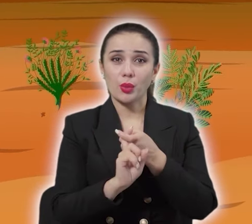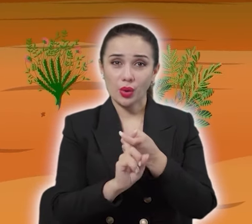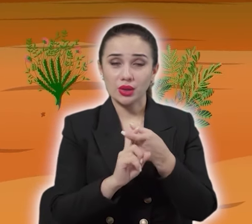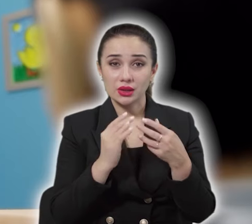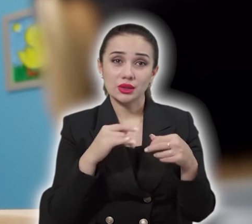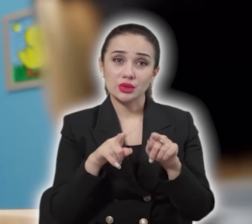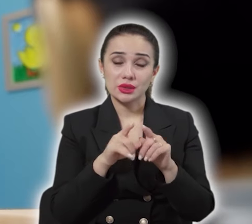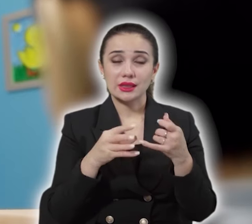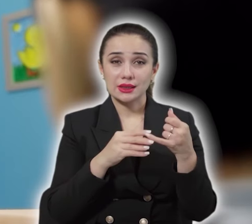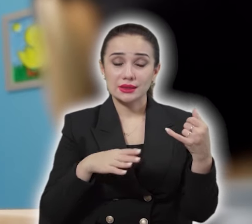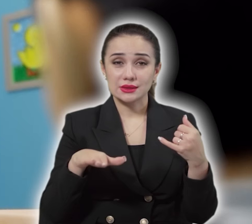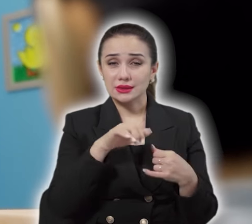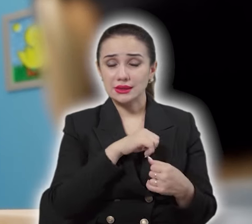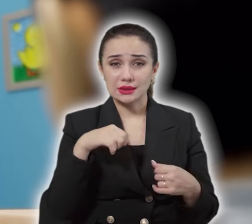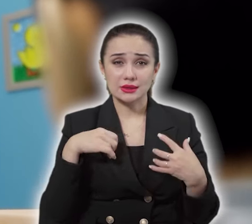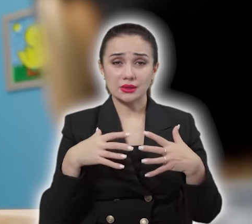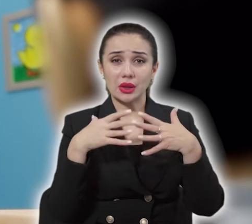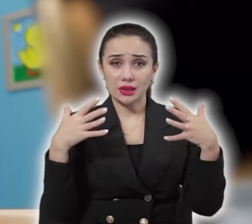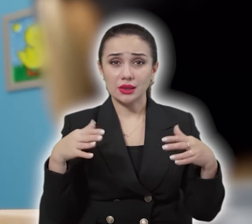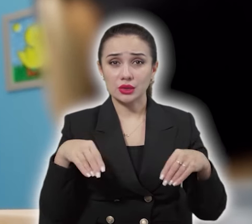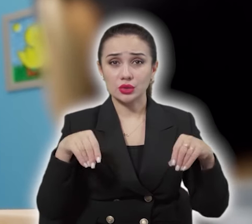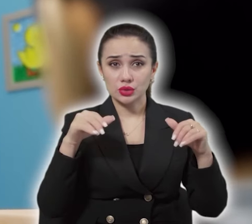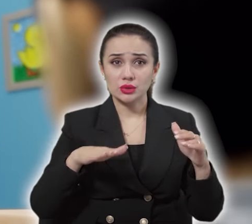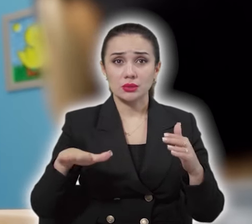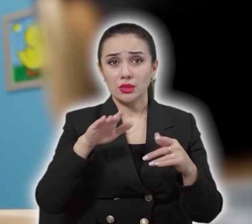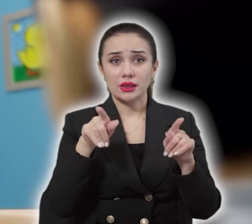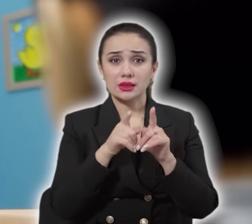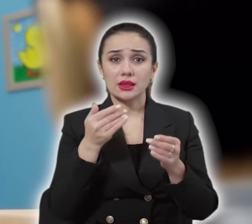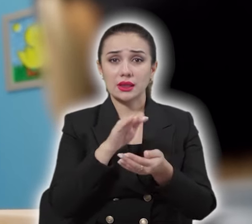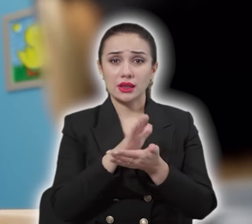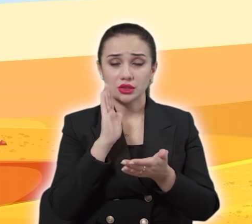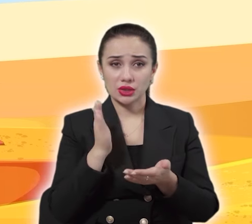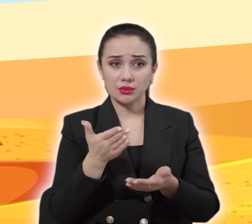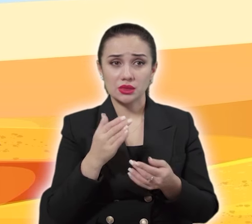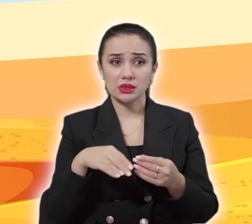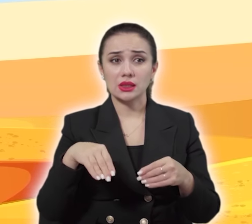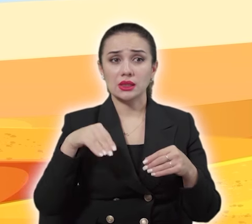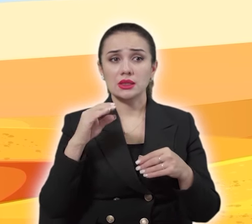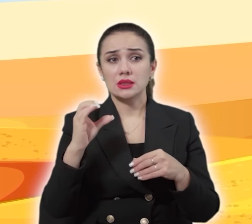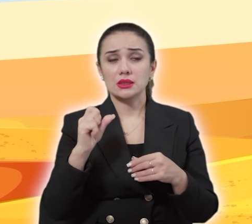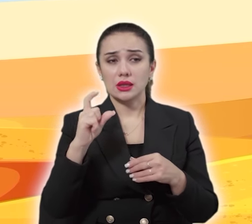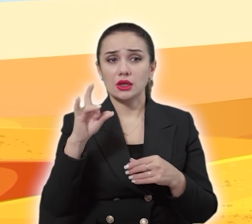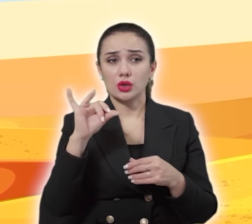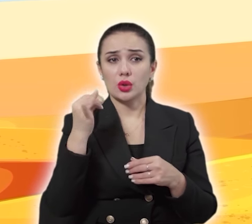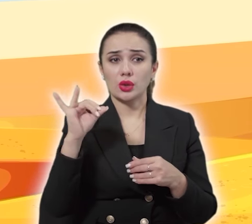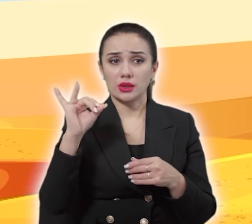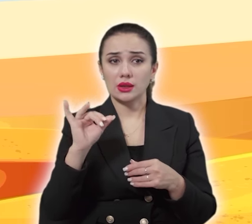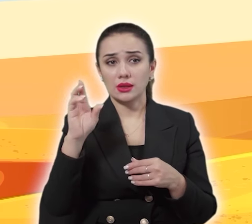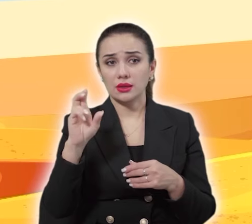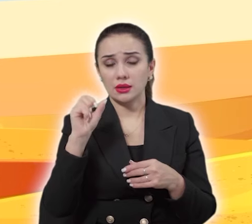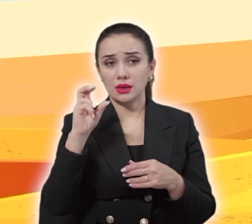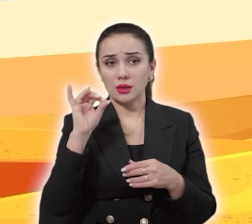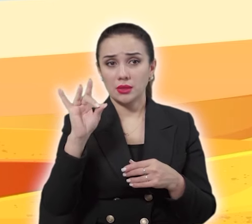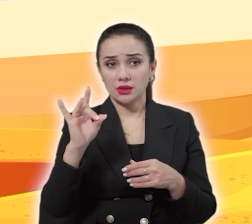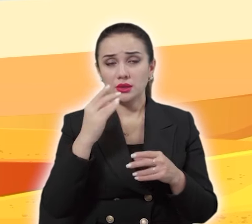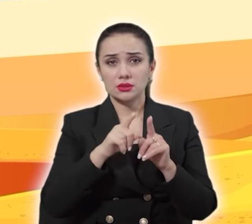bog'liq. Endi yer yuzidagi eng katta cho'llar bilan tanishamiz. Sahroi Kabir dunyodagi